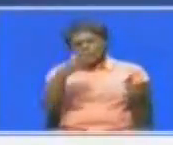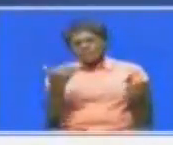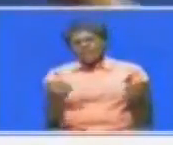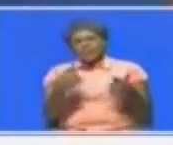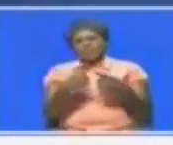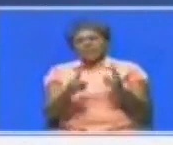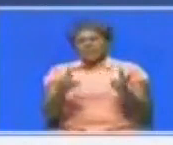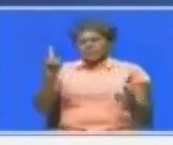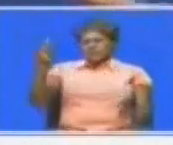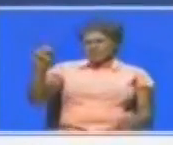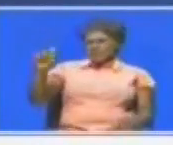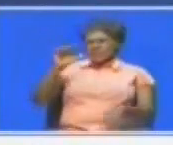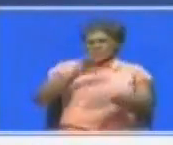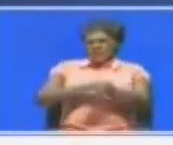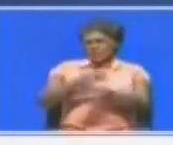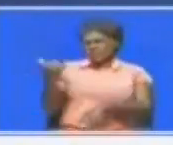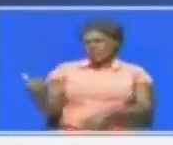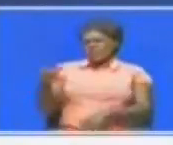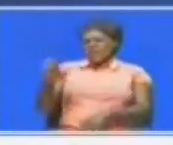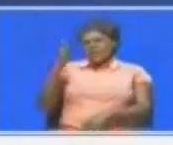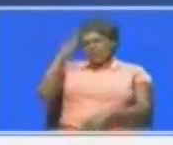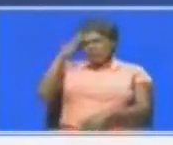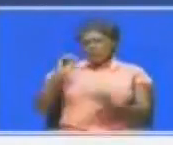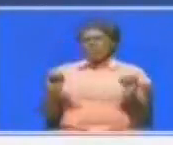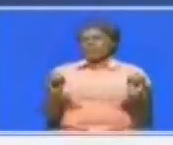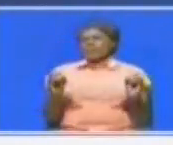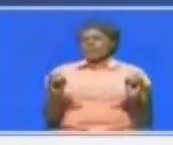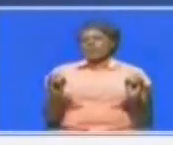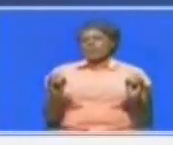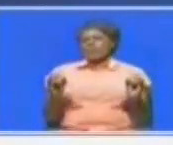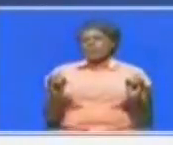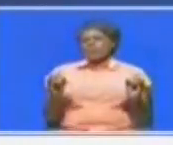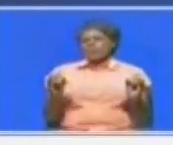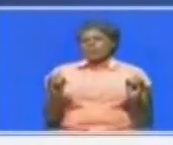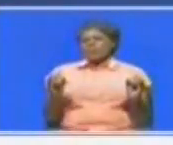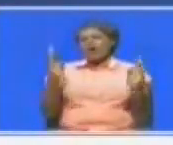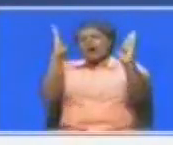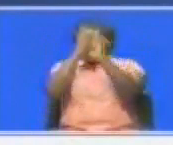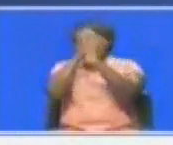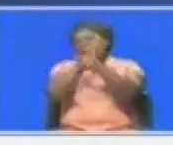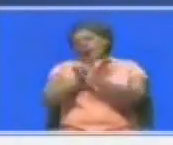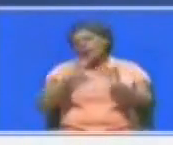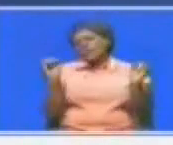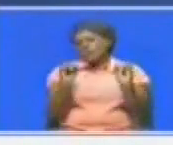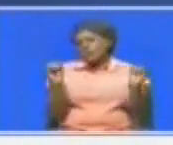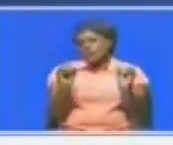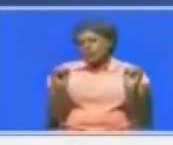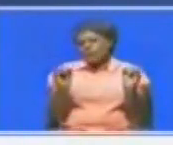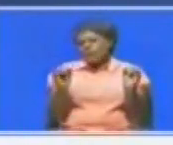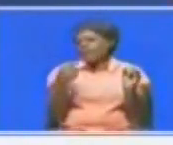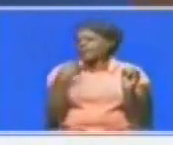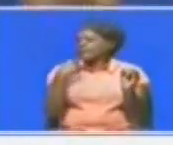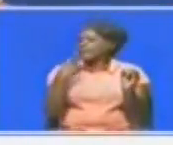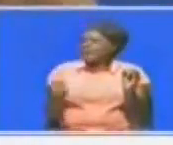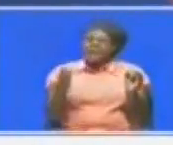baada ya DNA anapata mtu si wake. Unaona mambo kama haya. Yeah, hizo miaka zote mpaka mtoto amefika high school. Usimfiche mtoto identity yake.